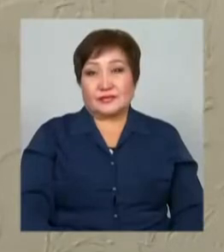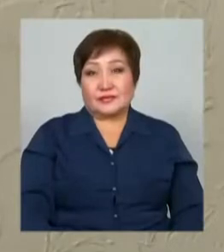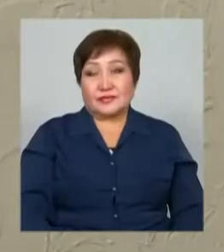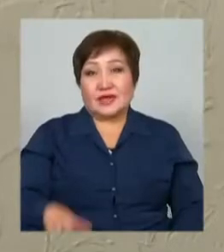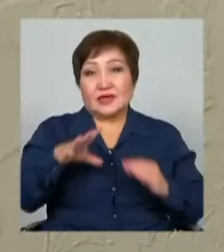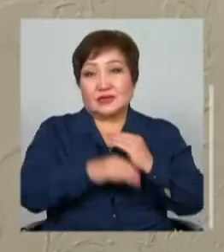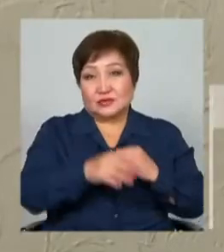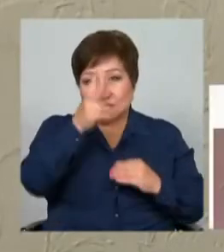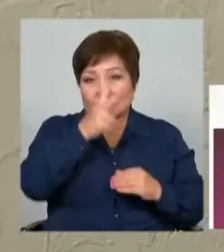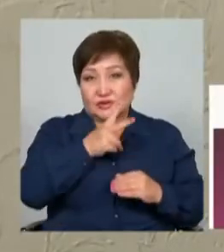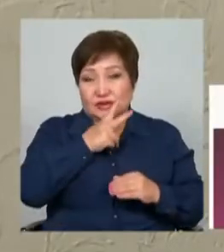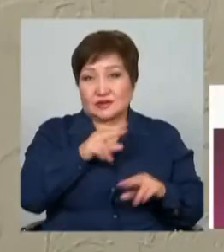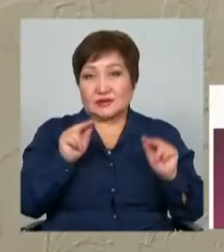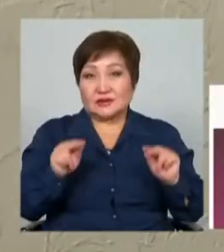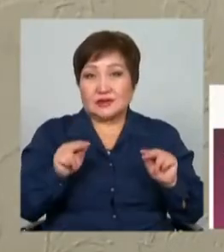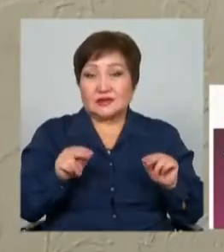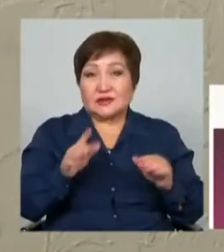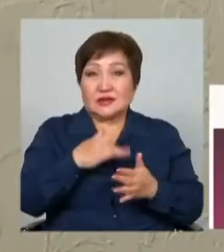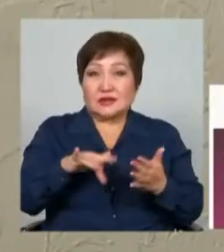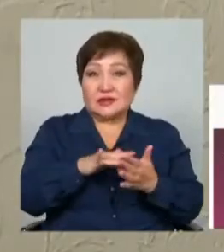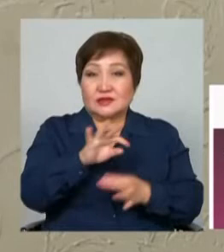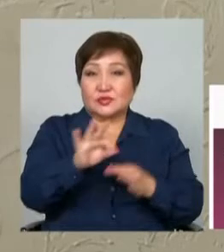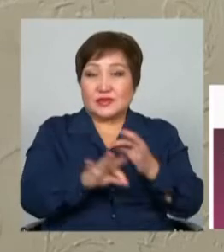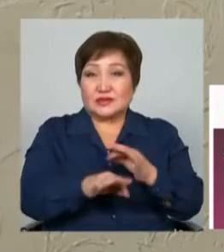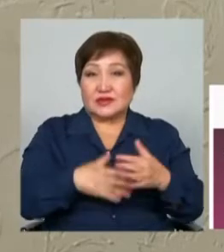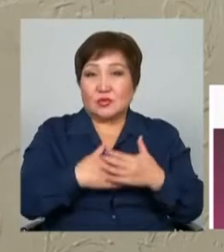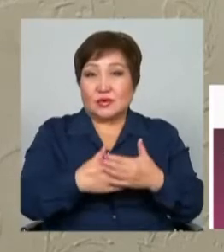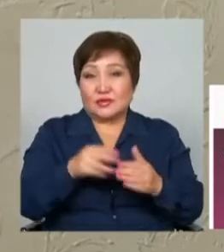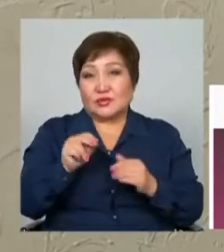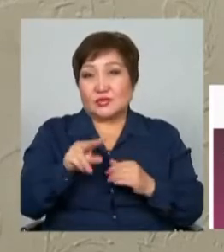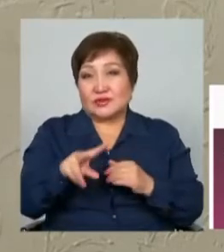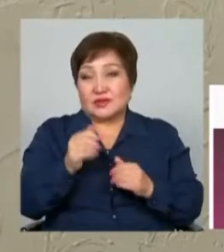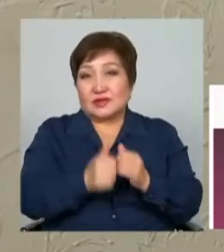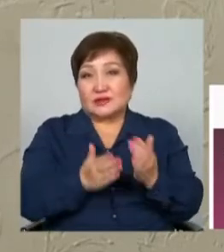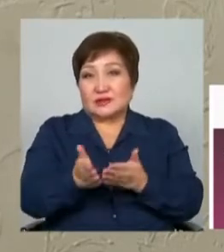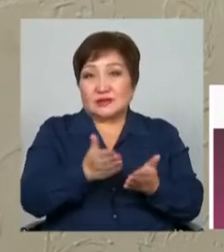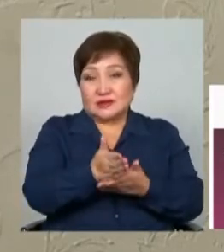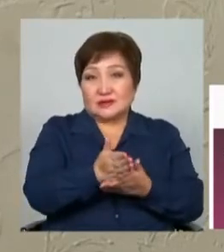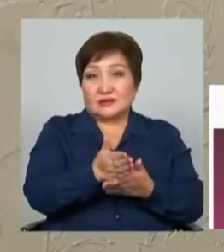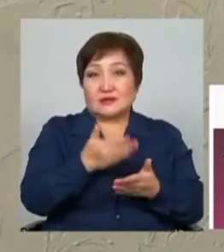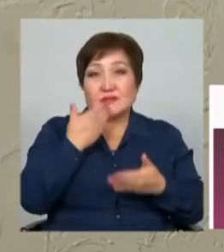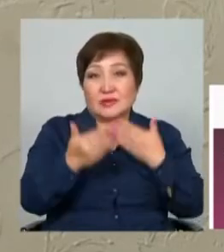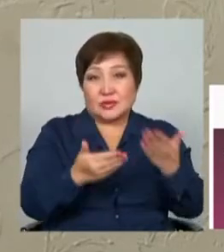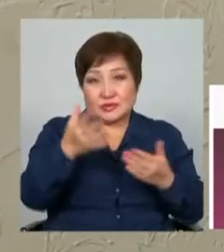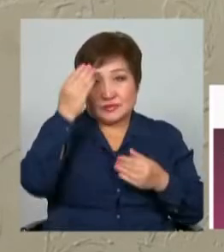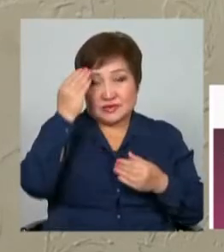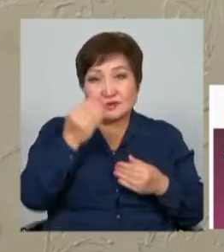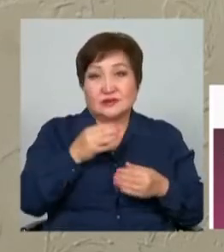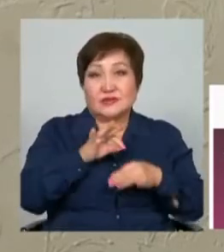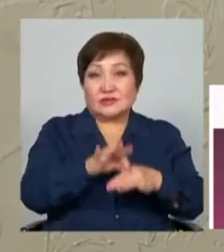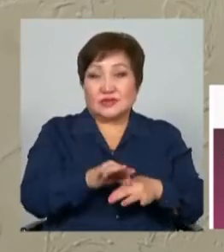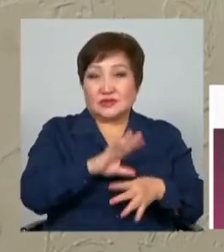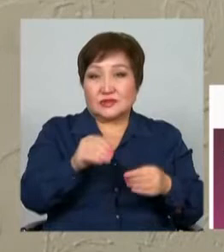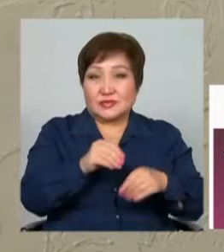Соңғы үш айда адалдық алаңы жобасының қоғамдық өкілдері әр салада мониторинг жүргізіп келеді. Мәселен, дәрілердің бағасы, жалпы білім